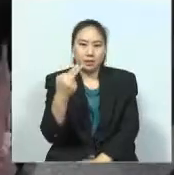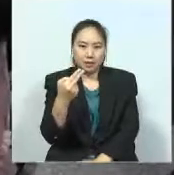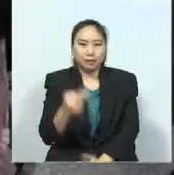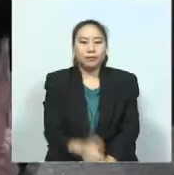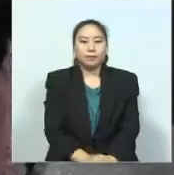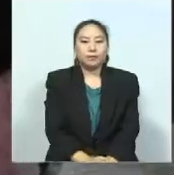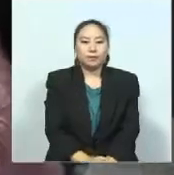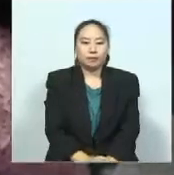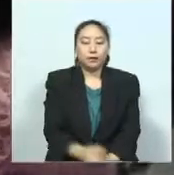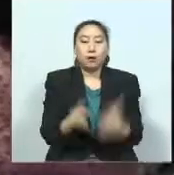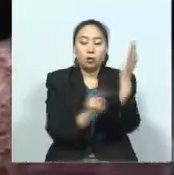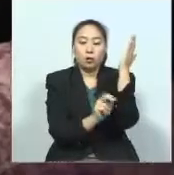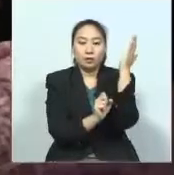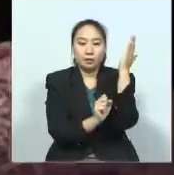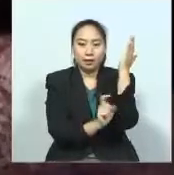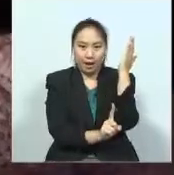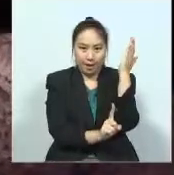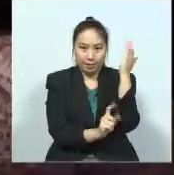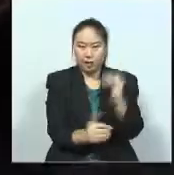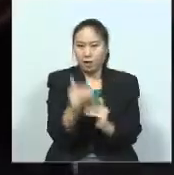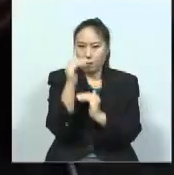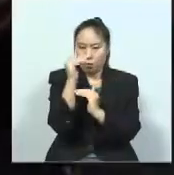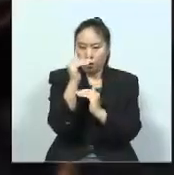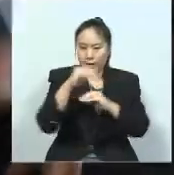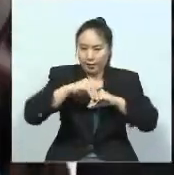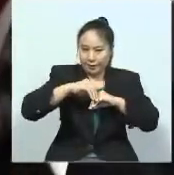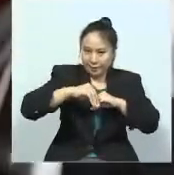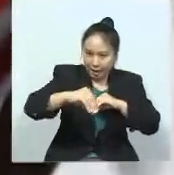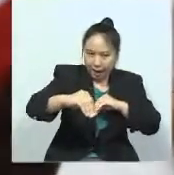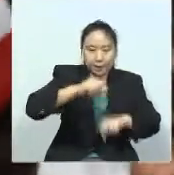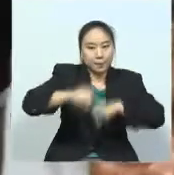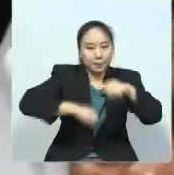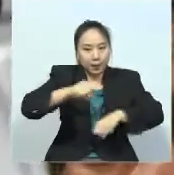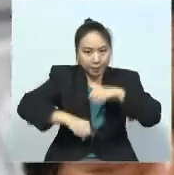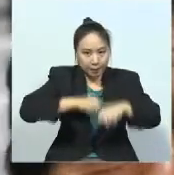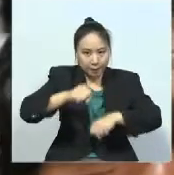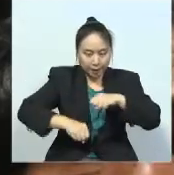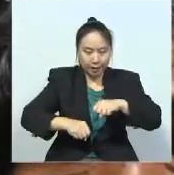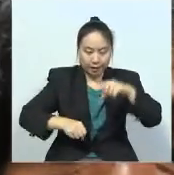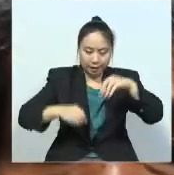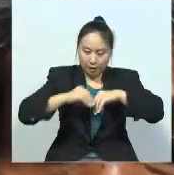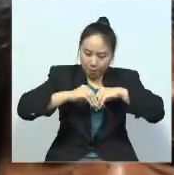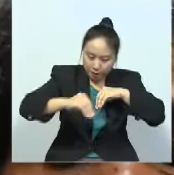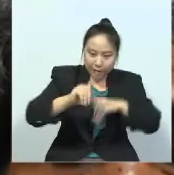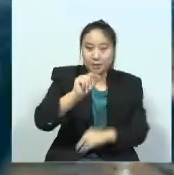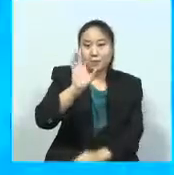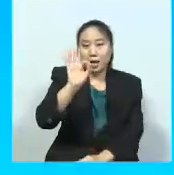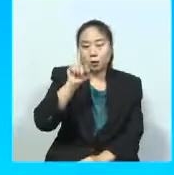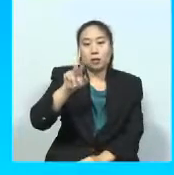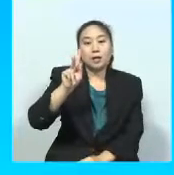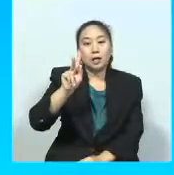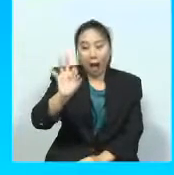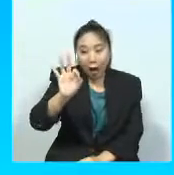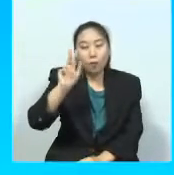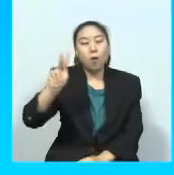นสำหรับจังหวัดนครศรีธรรมราชกำหนดระยะทางปั่นรวม 29.9 กิโลเมตรใช้เส้